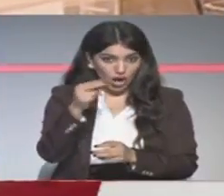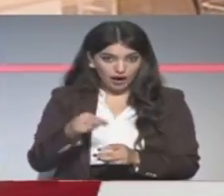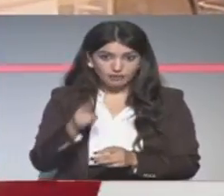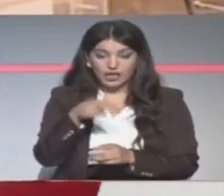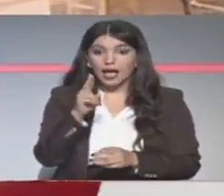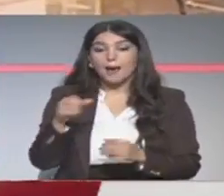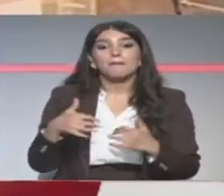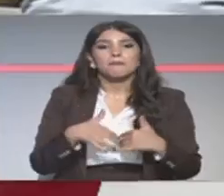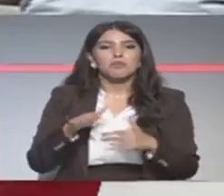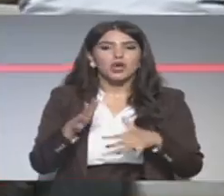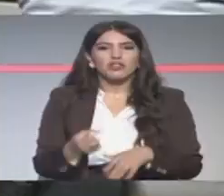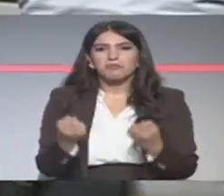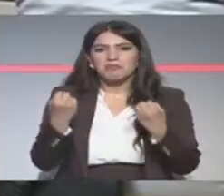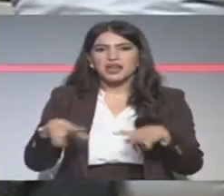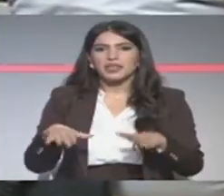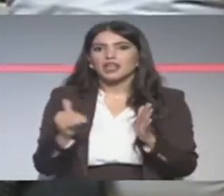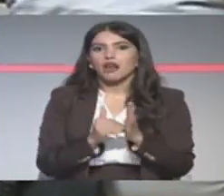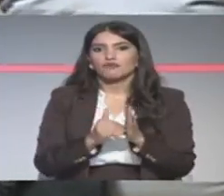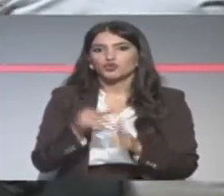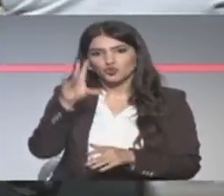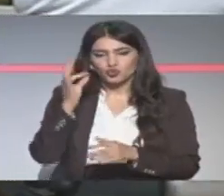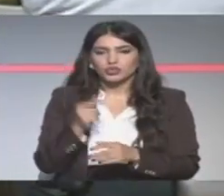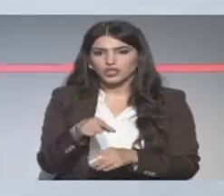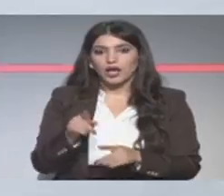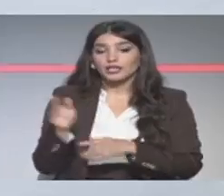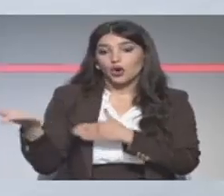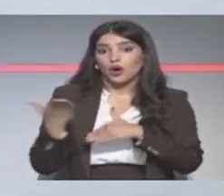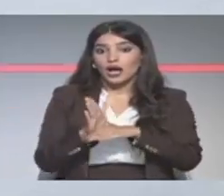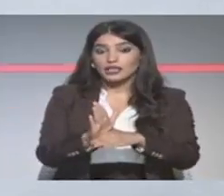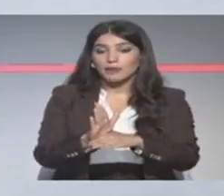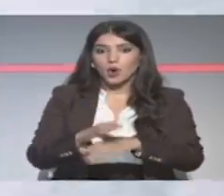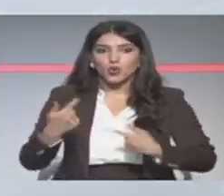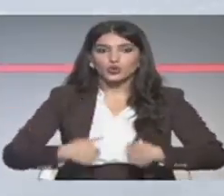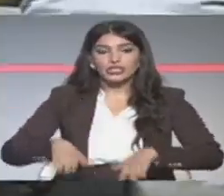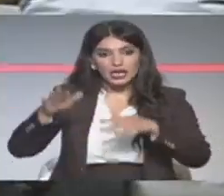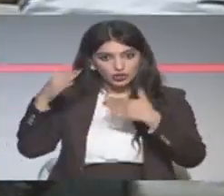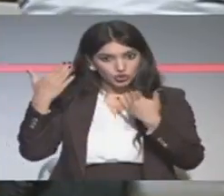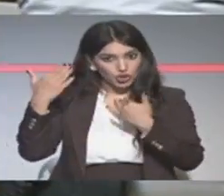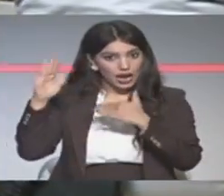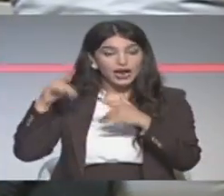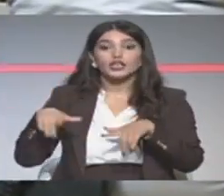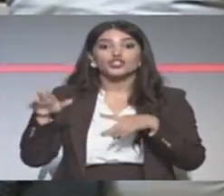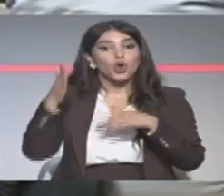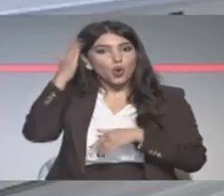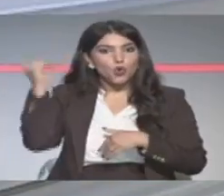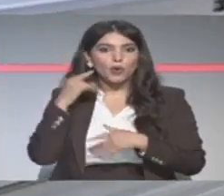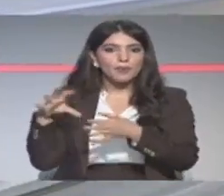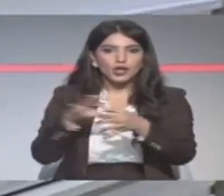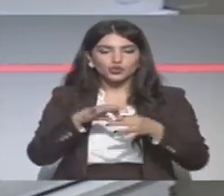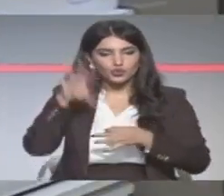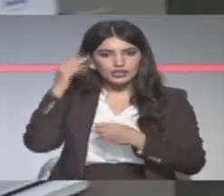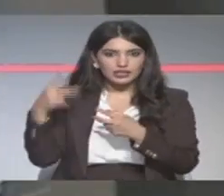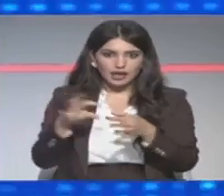يعادل 800,000 دينار منحتها وزارة الشؤون الخارجية الكورية للحكومة في إطار التعاون بين البلدين.